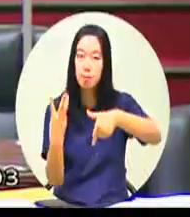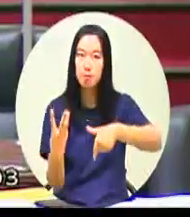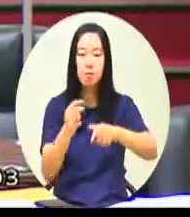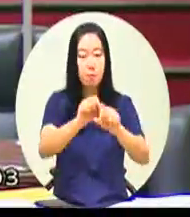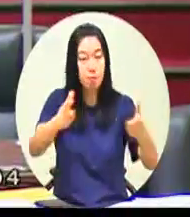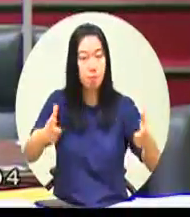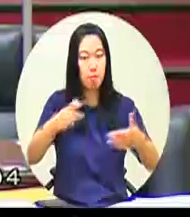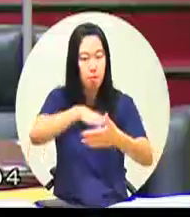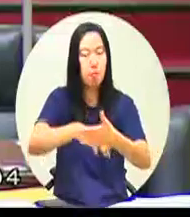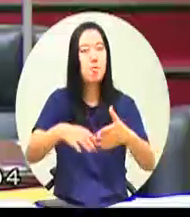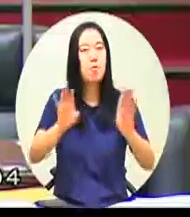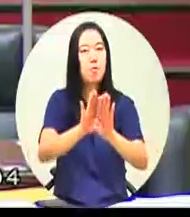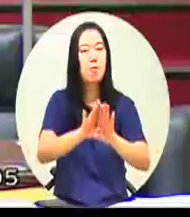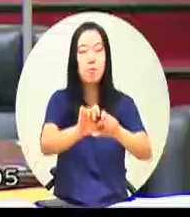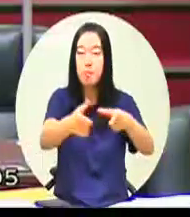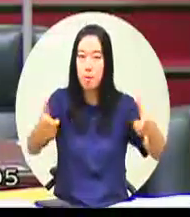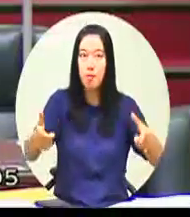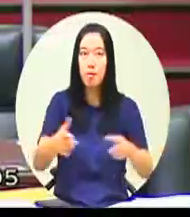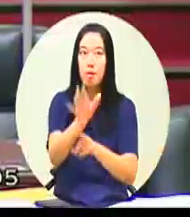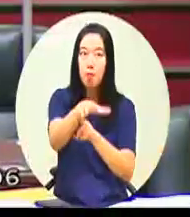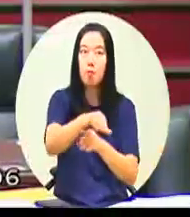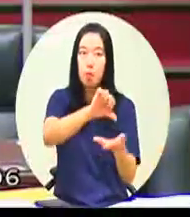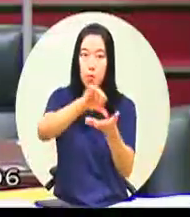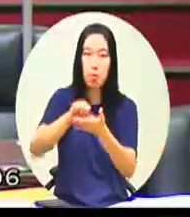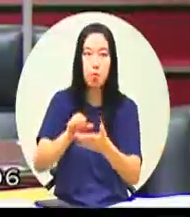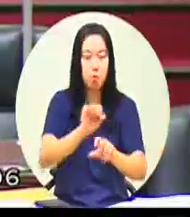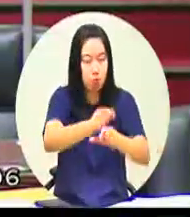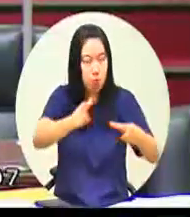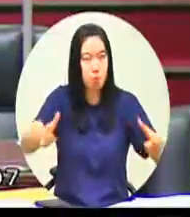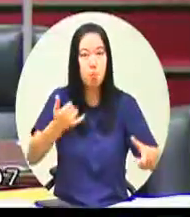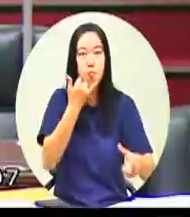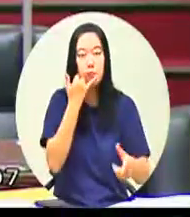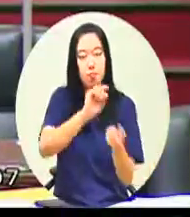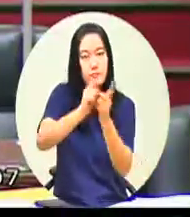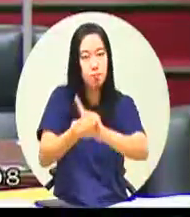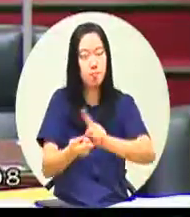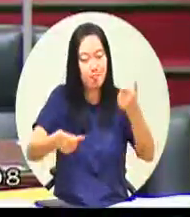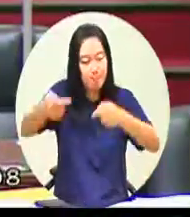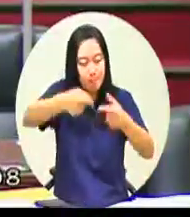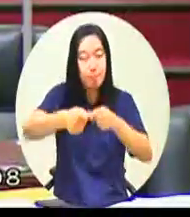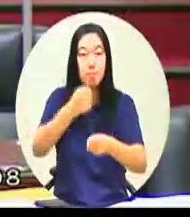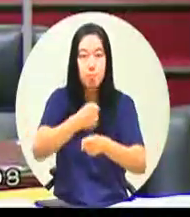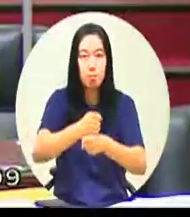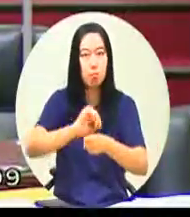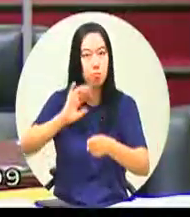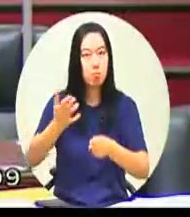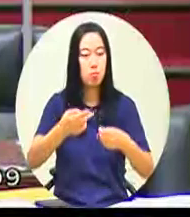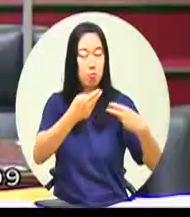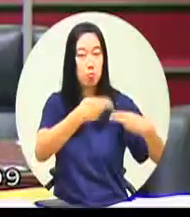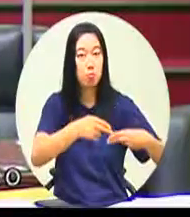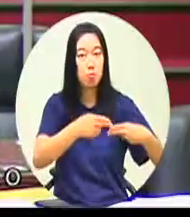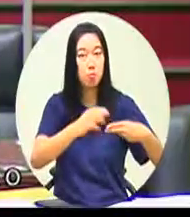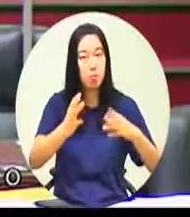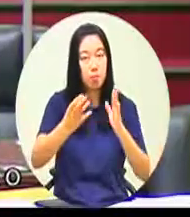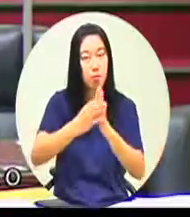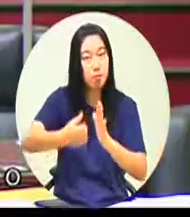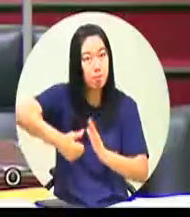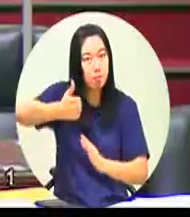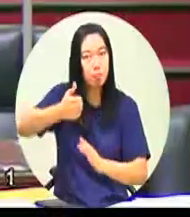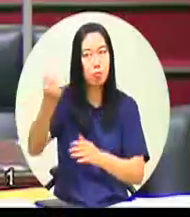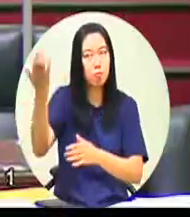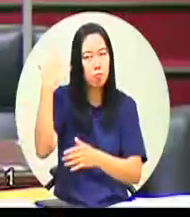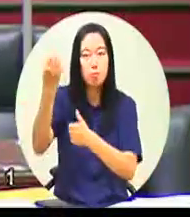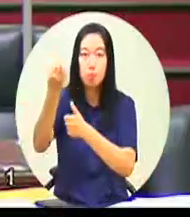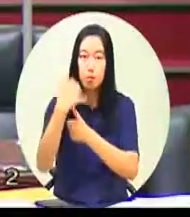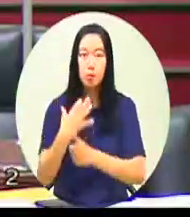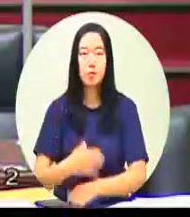内蒙每一个地方的农产品能够去加工。但是呢，我们蔡局长上一次跟我讲，他说这个